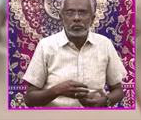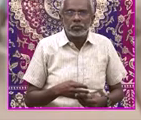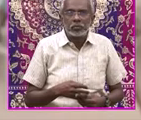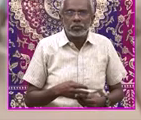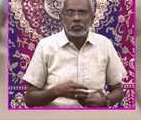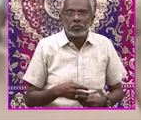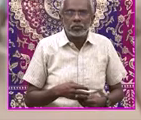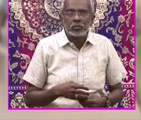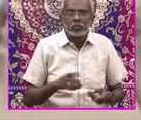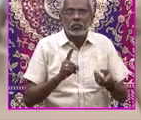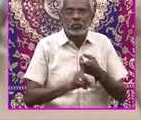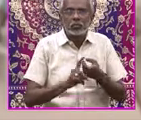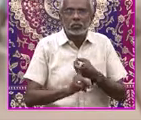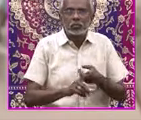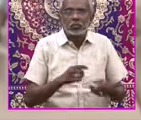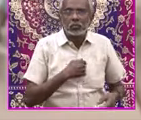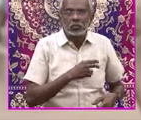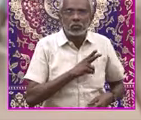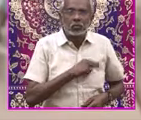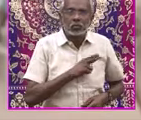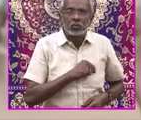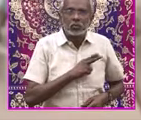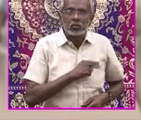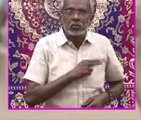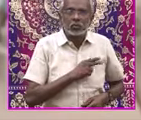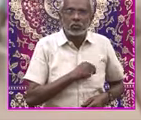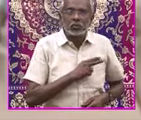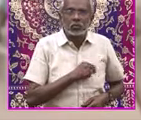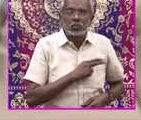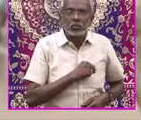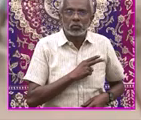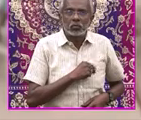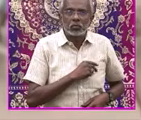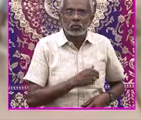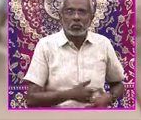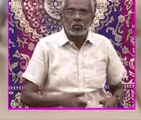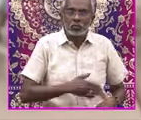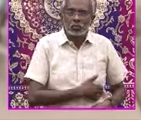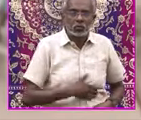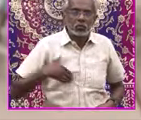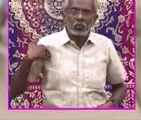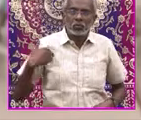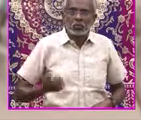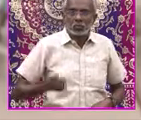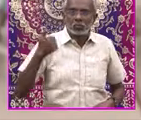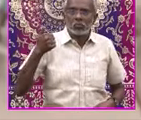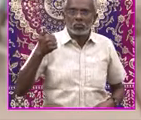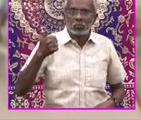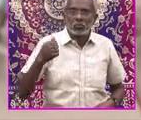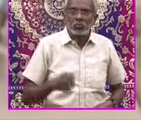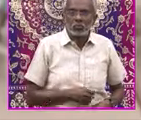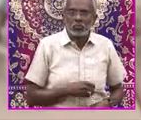மன்னனுக்கு ஏற்பட்ட உணர்வு என்ன? வீரமா, அச்சமா, நாணமா,